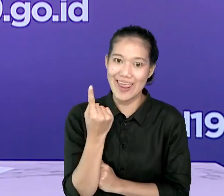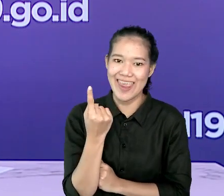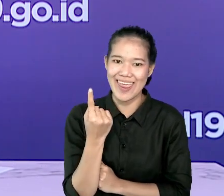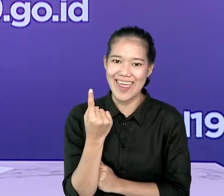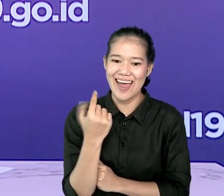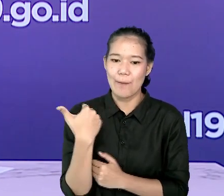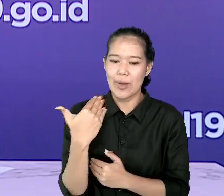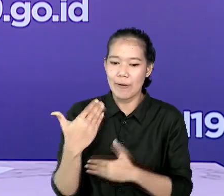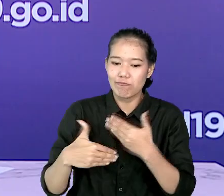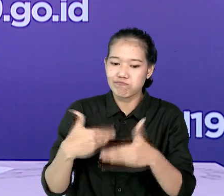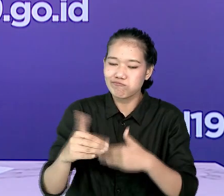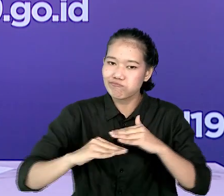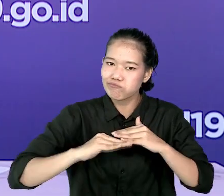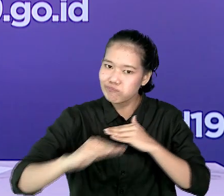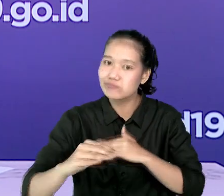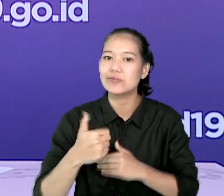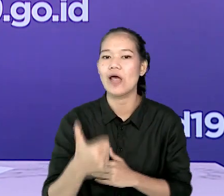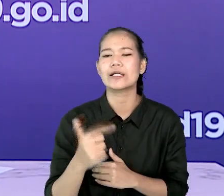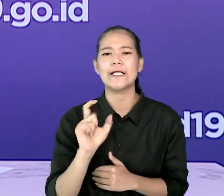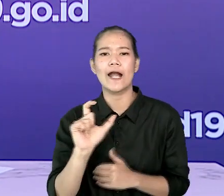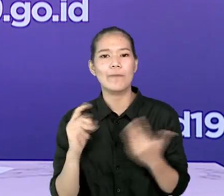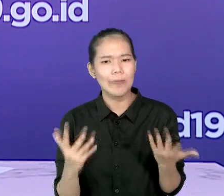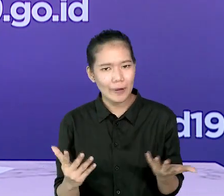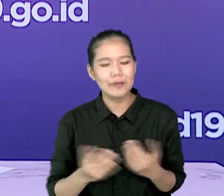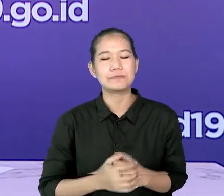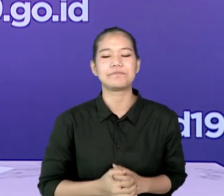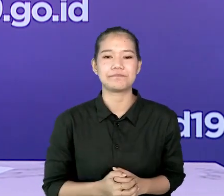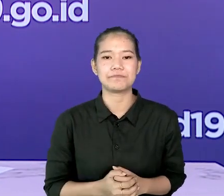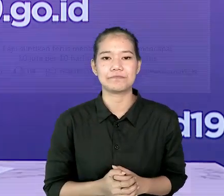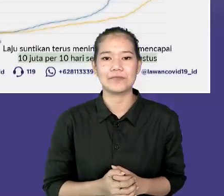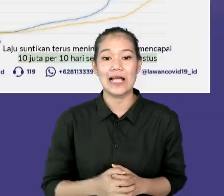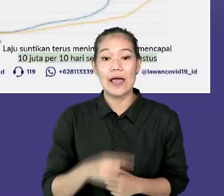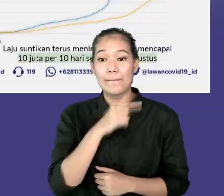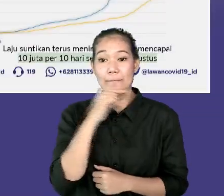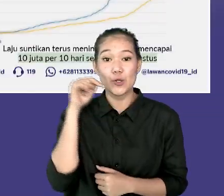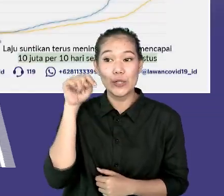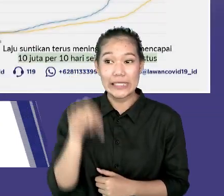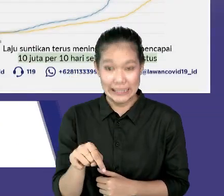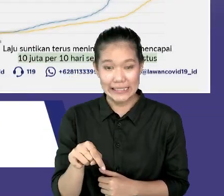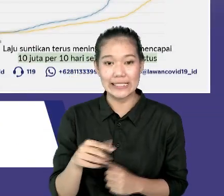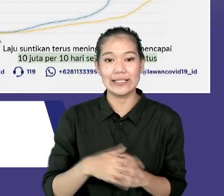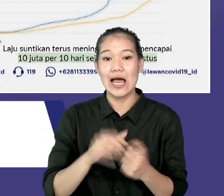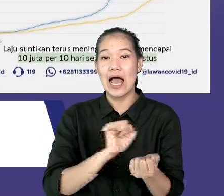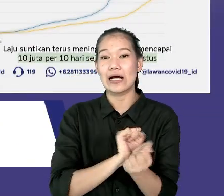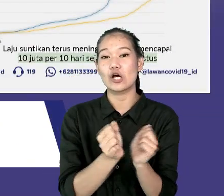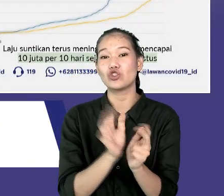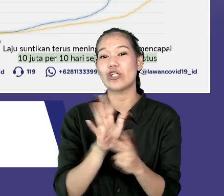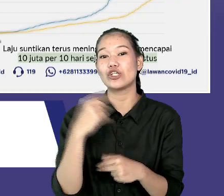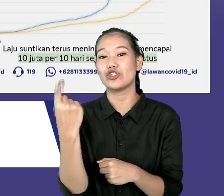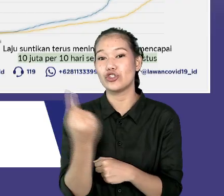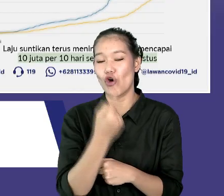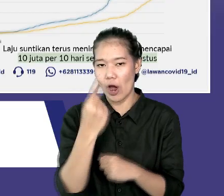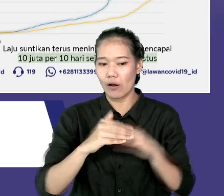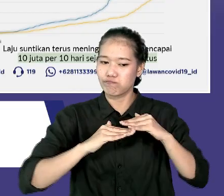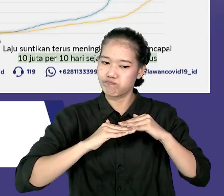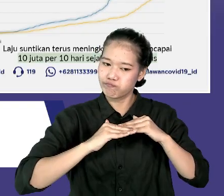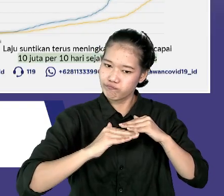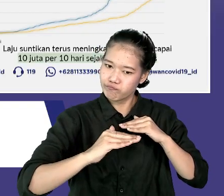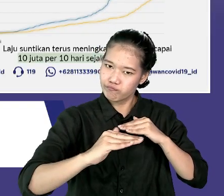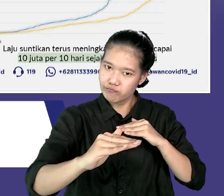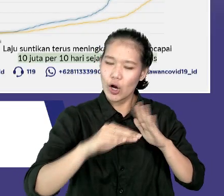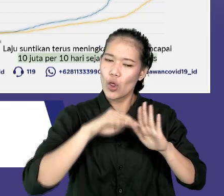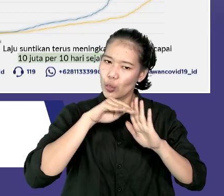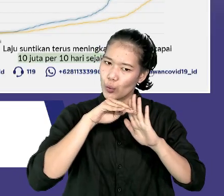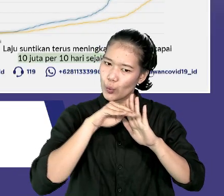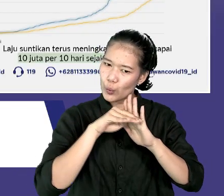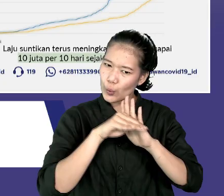dapat ditekan dengan maksimal hingga saat ini. Per minggu ini, laju kasus nasional telah konsisten mengalami